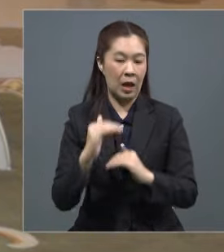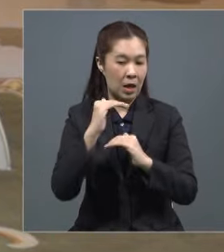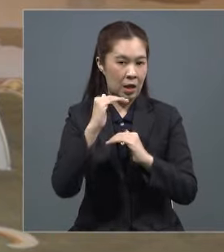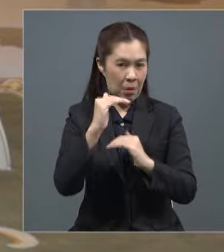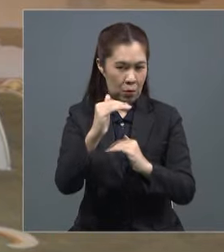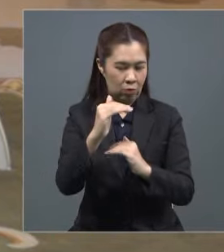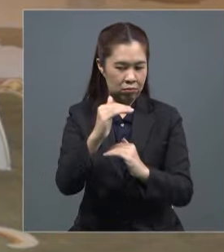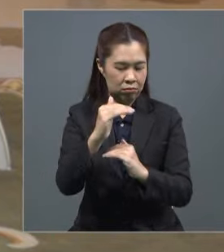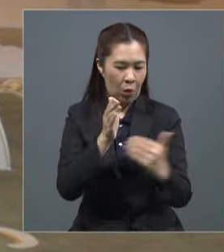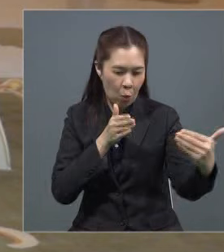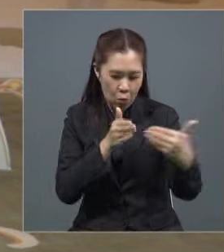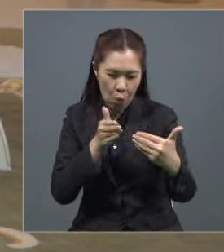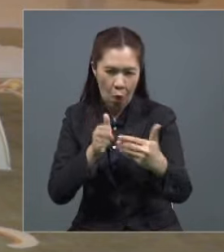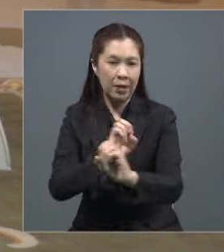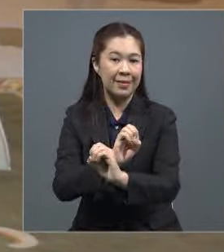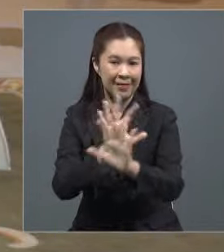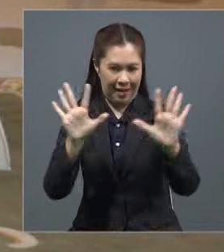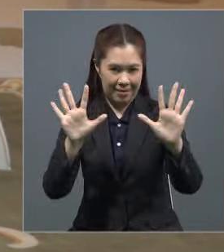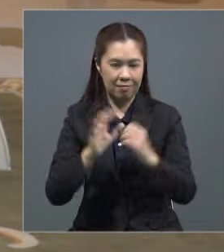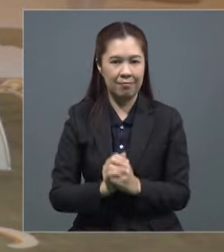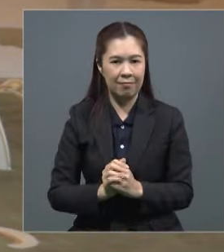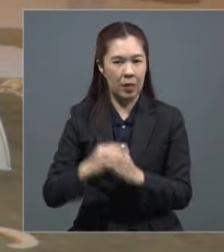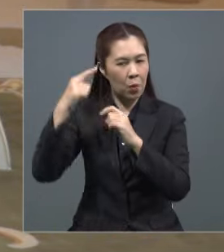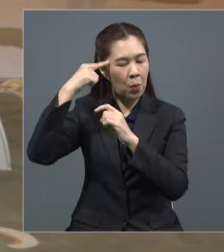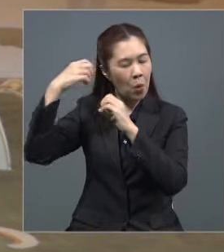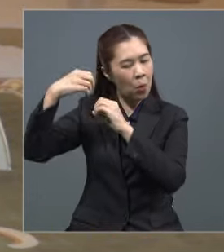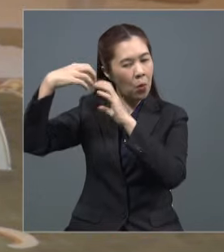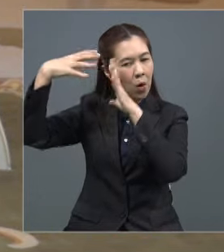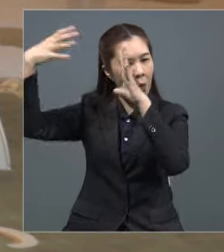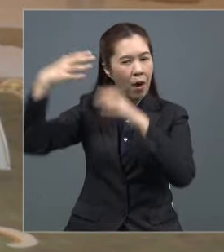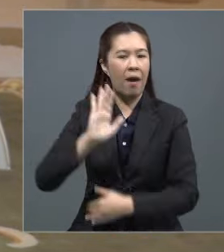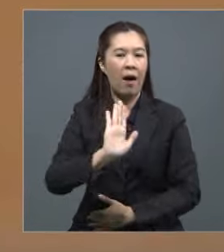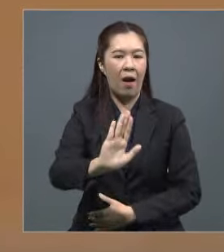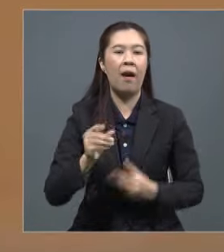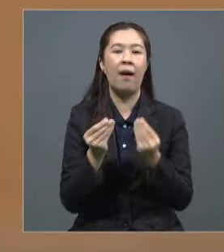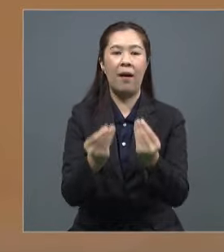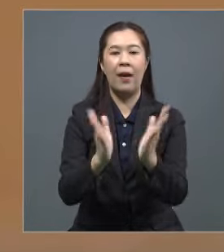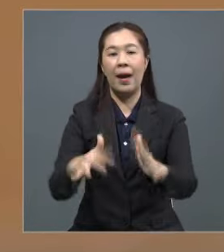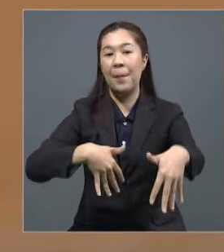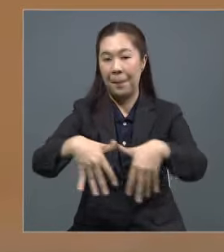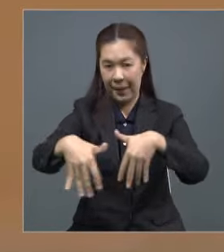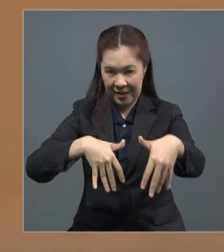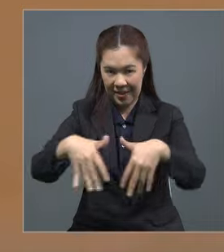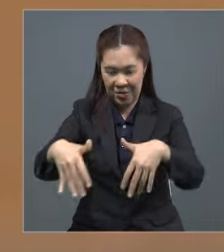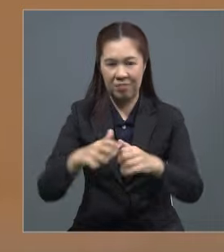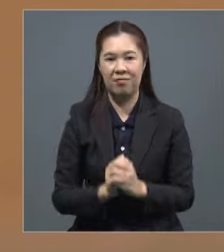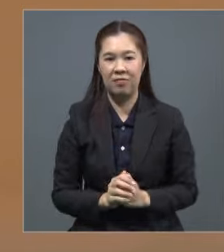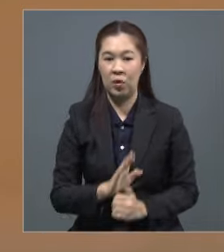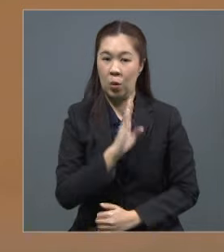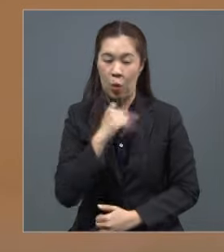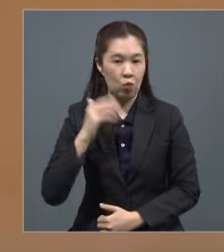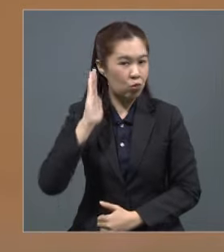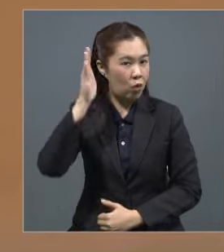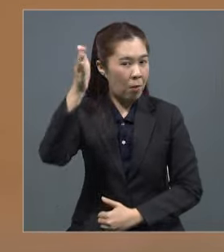วัดชัดเจนนะครับและเป็นการสร้างความคาดหวังให้กับพี่น้องประชาชนในครั้งต่อไปที่จะไปครมสัญจรว่าเอ๊ะถ้าเกิดคณะ